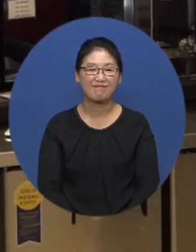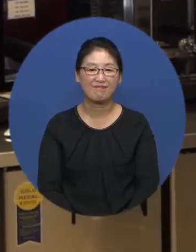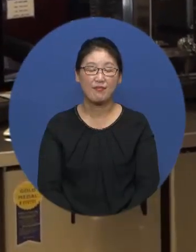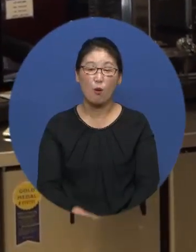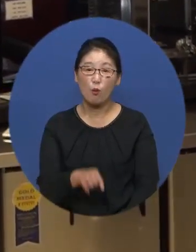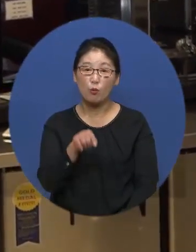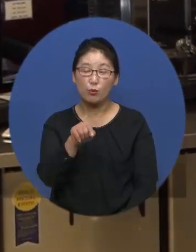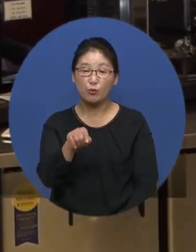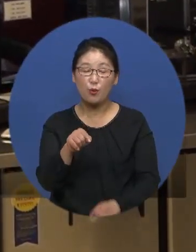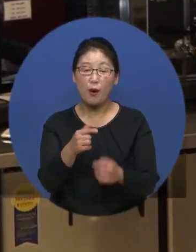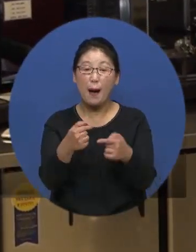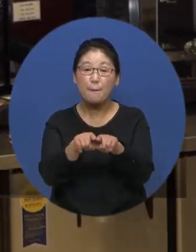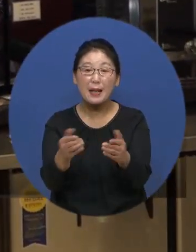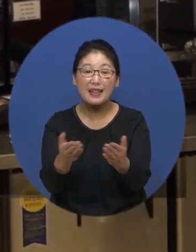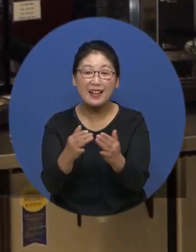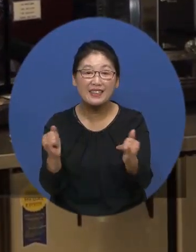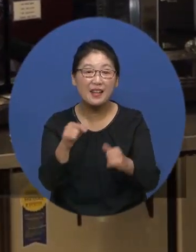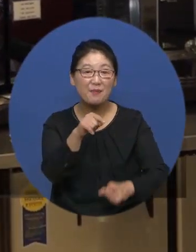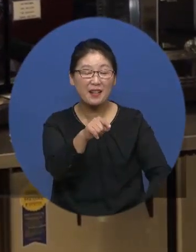같이 일하는 동료들에게 한마디.